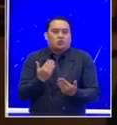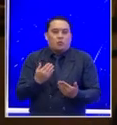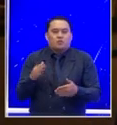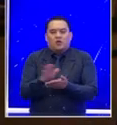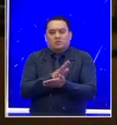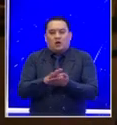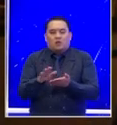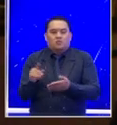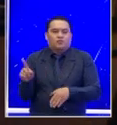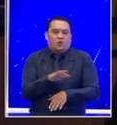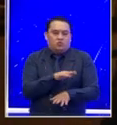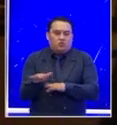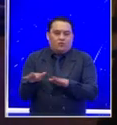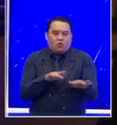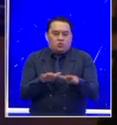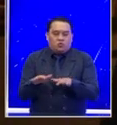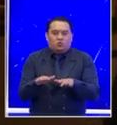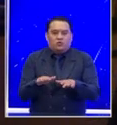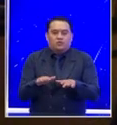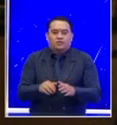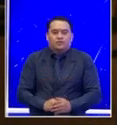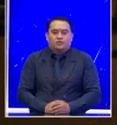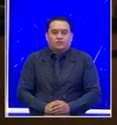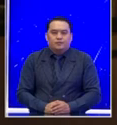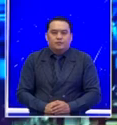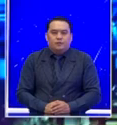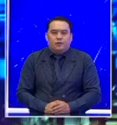проезда на территории города или на выезд из города.